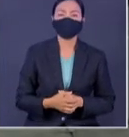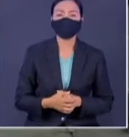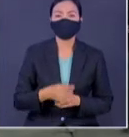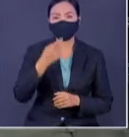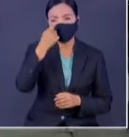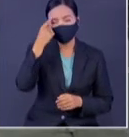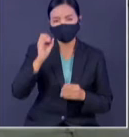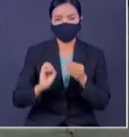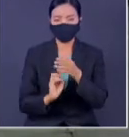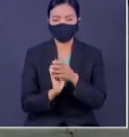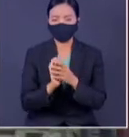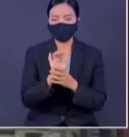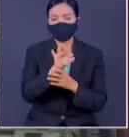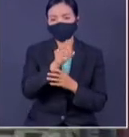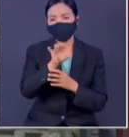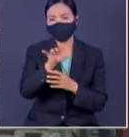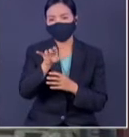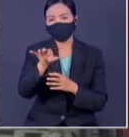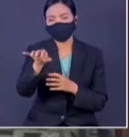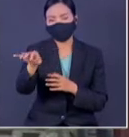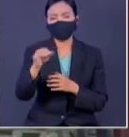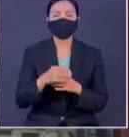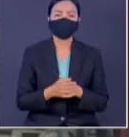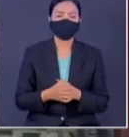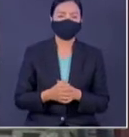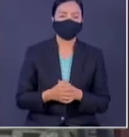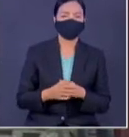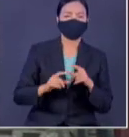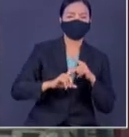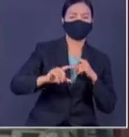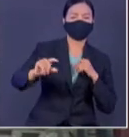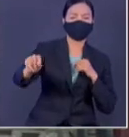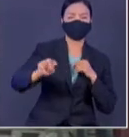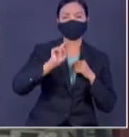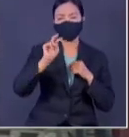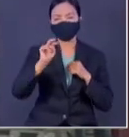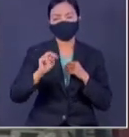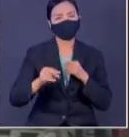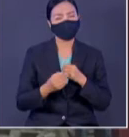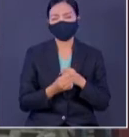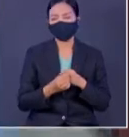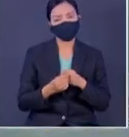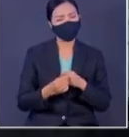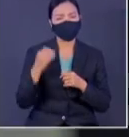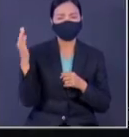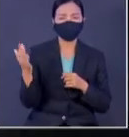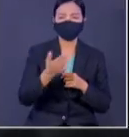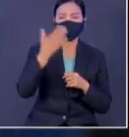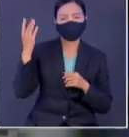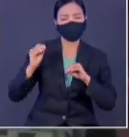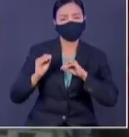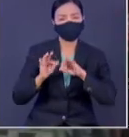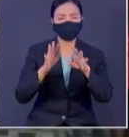ฟสีดำเนี่ยพวยพุ่งขึ้นสู่ท้องฟ้าเห็นจากระยะไกลๆและมันพวยพุ่งขึ้นไปเนี่ยโอ้โหลมตอนนั้นก็โชย